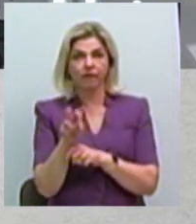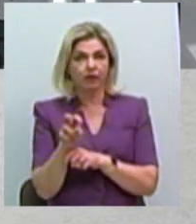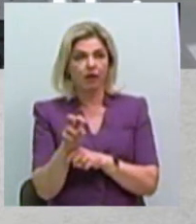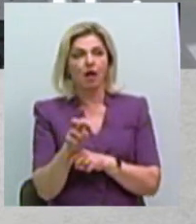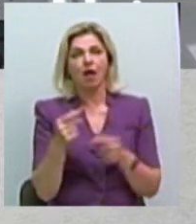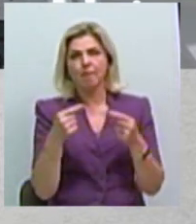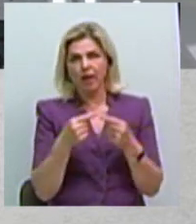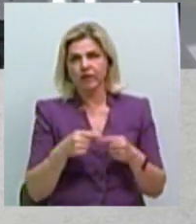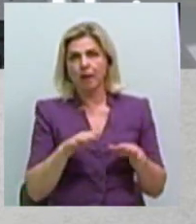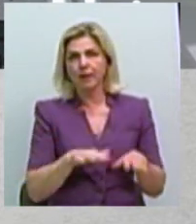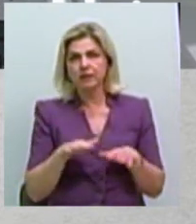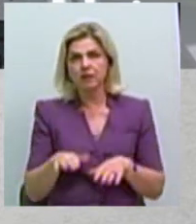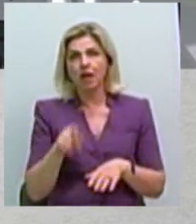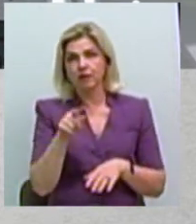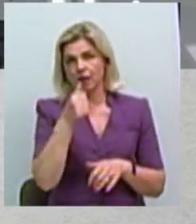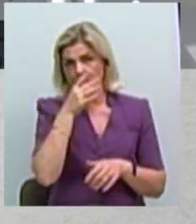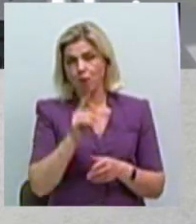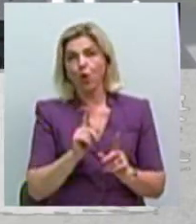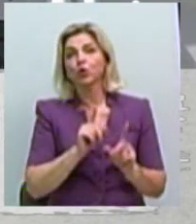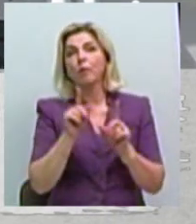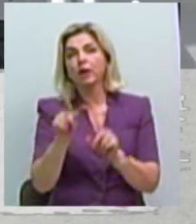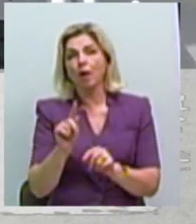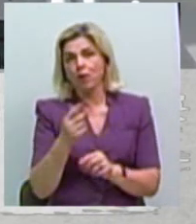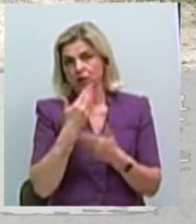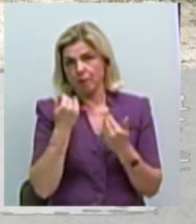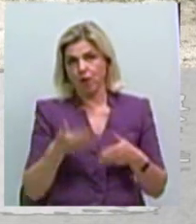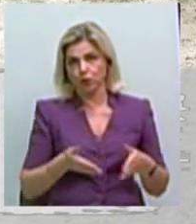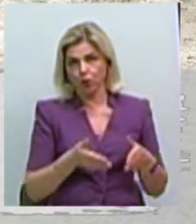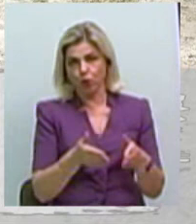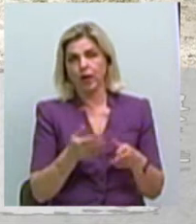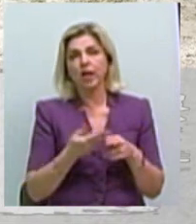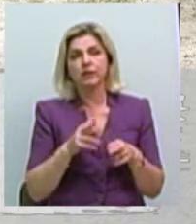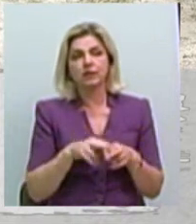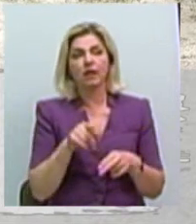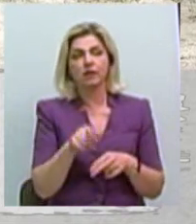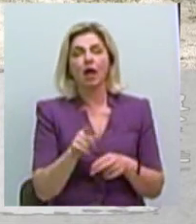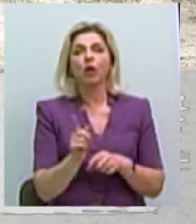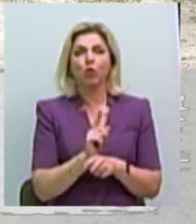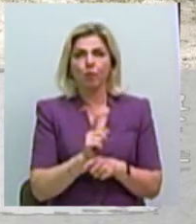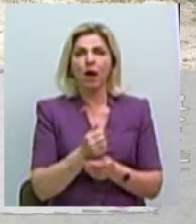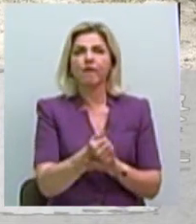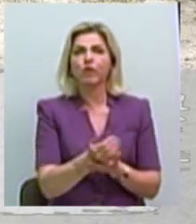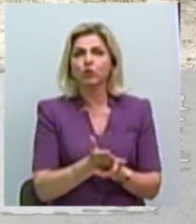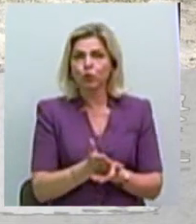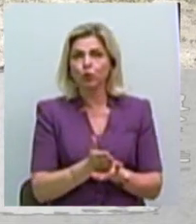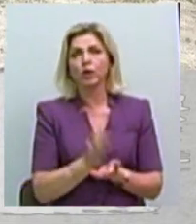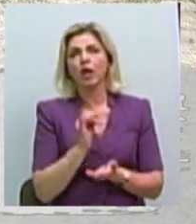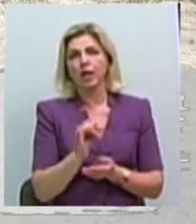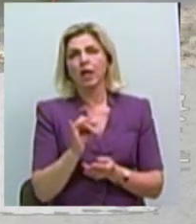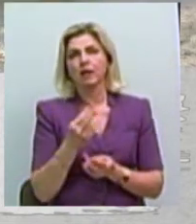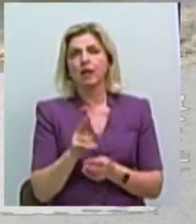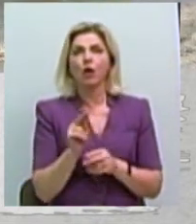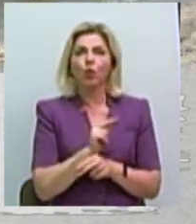певну місцевість, ти просто не можеш туди добратися, тому що відсутні дороги. По-перше, це налагодження інфраструктури, тобто відновлення ремонту, а